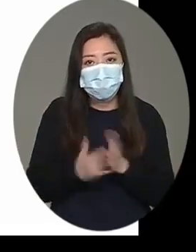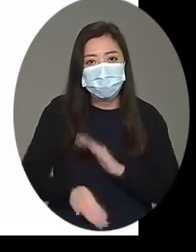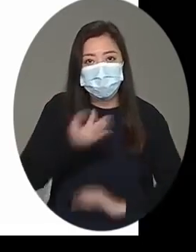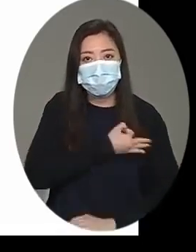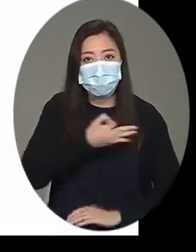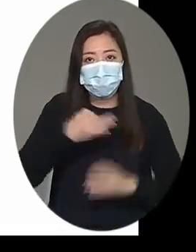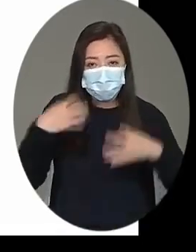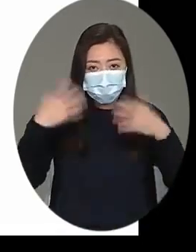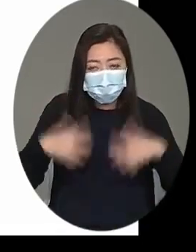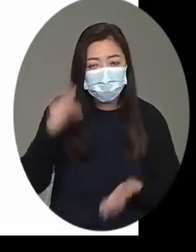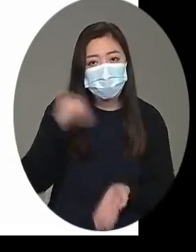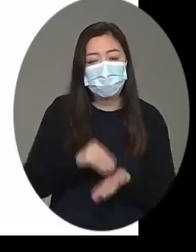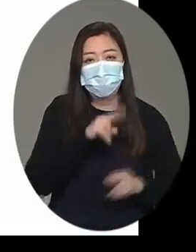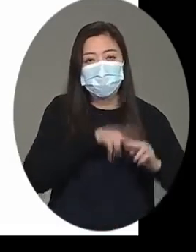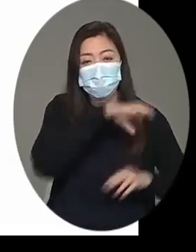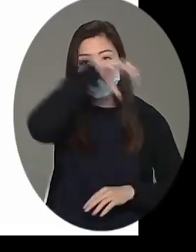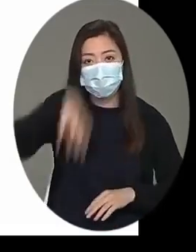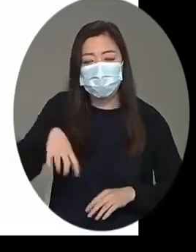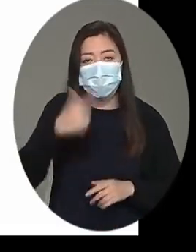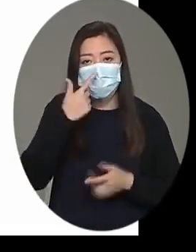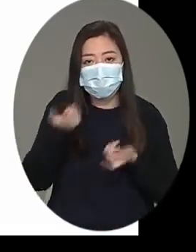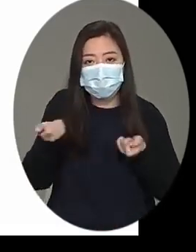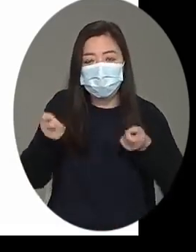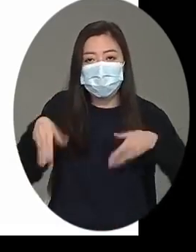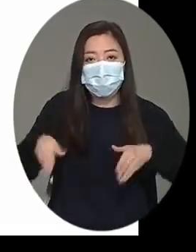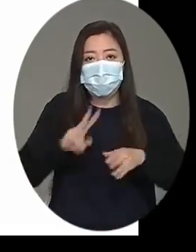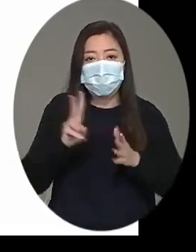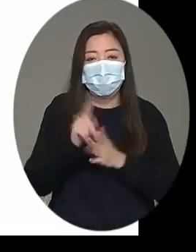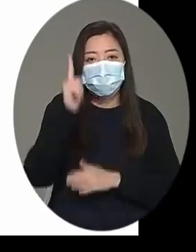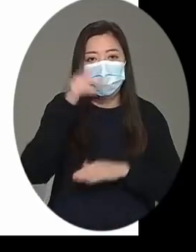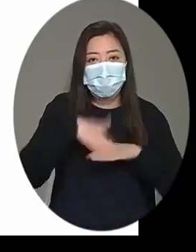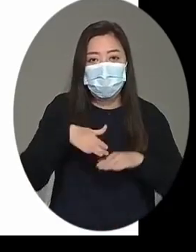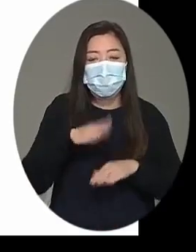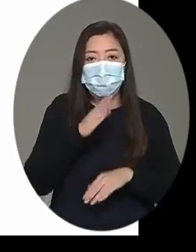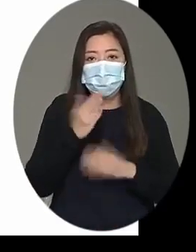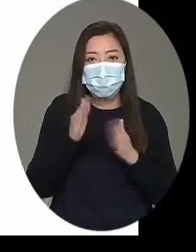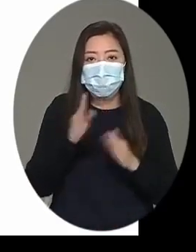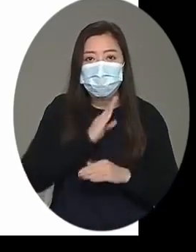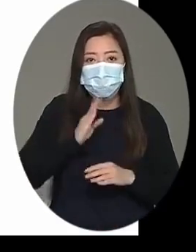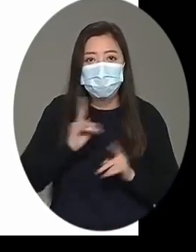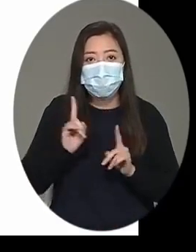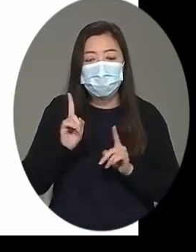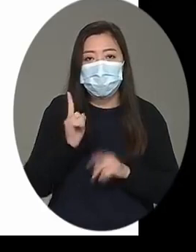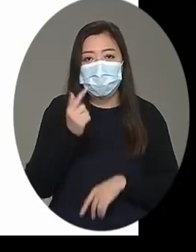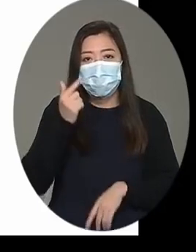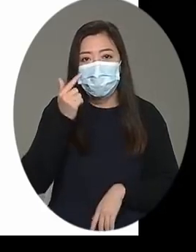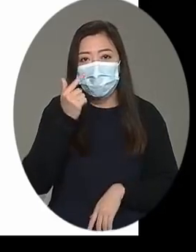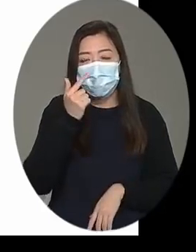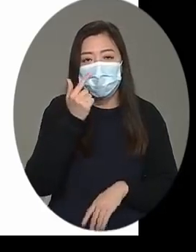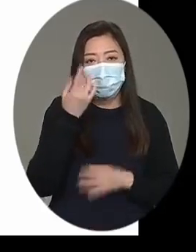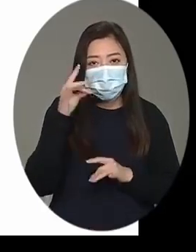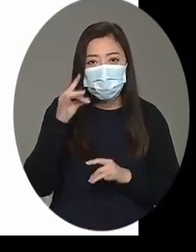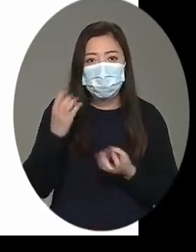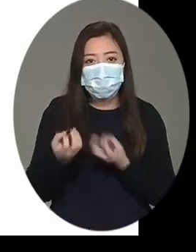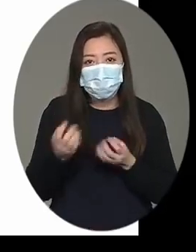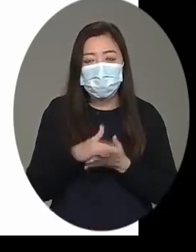通过决议，考虑将中国大使馆新址周边的地点改名为天安门广场、维吾尔园、香港路、西